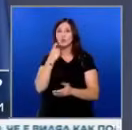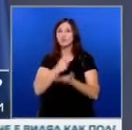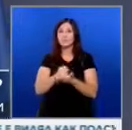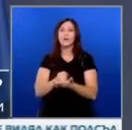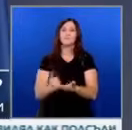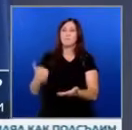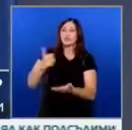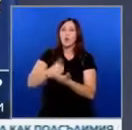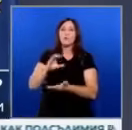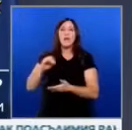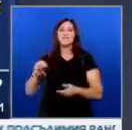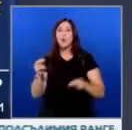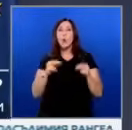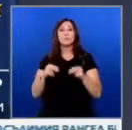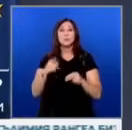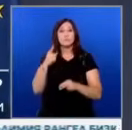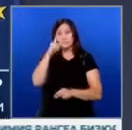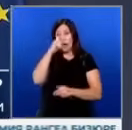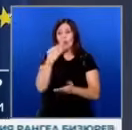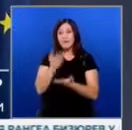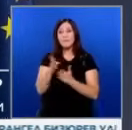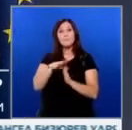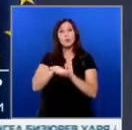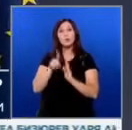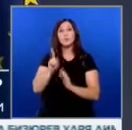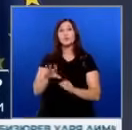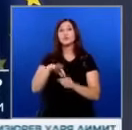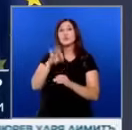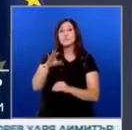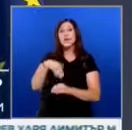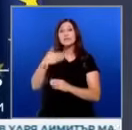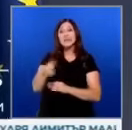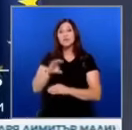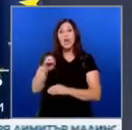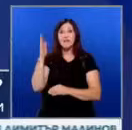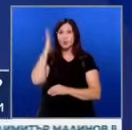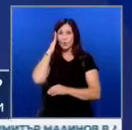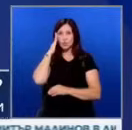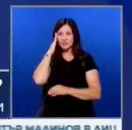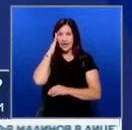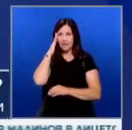начело на еврокомисията, тя обяви правилата, по които ще избира следващите еврокомисари.